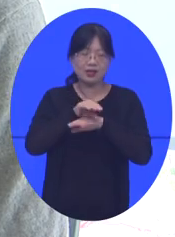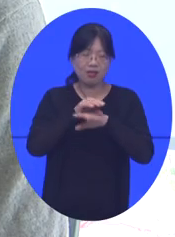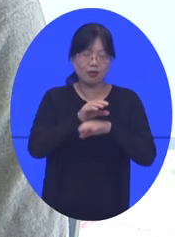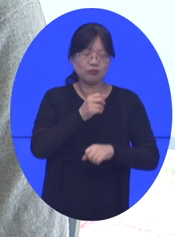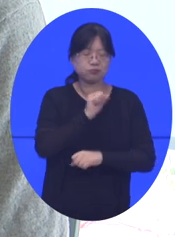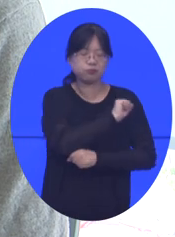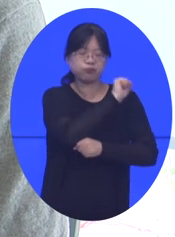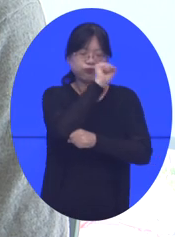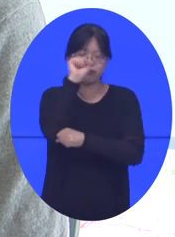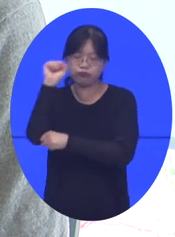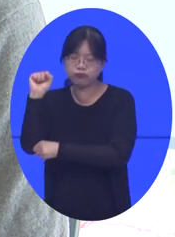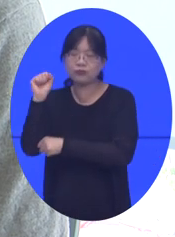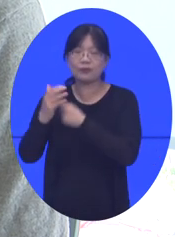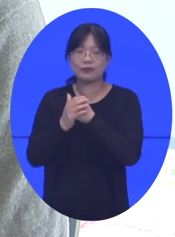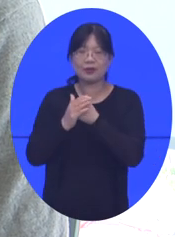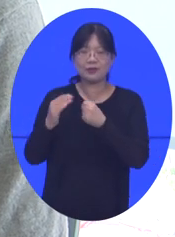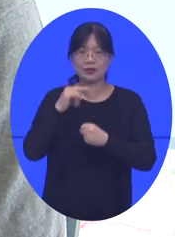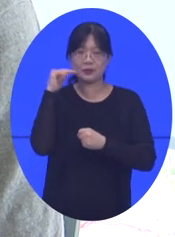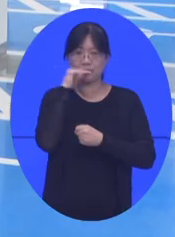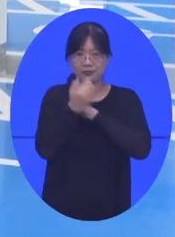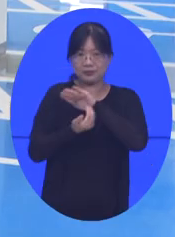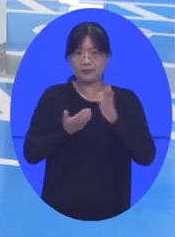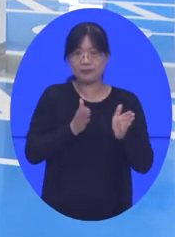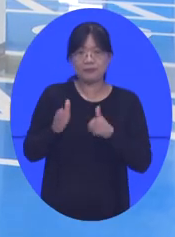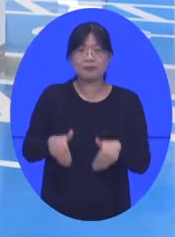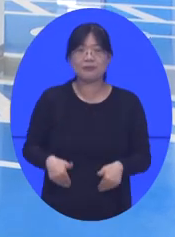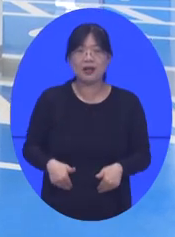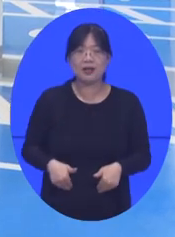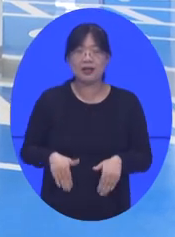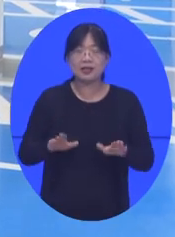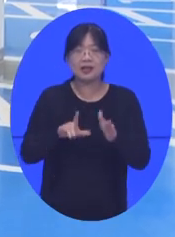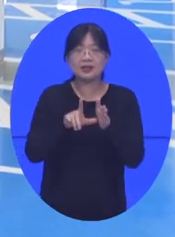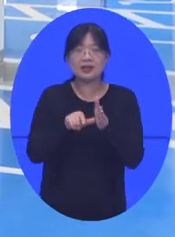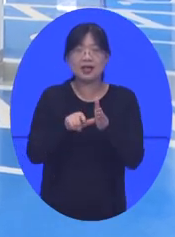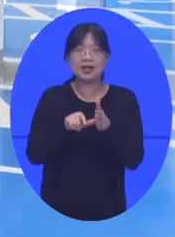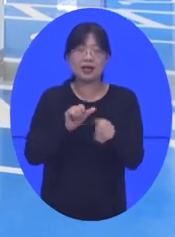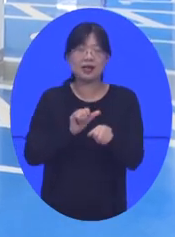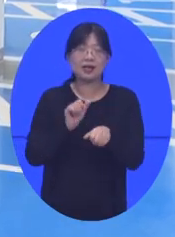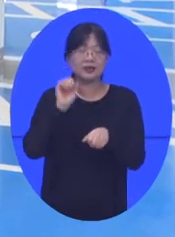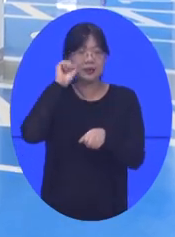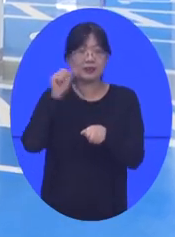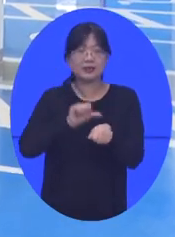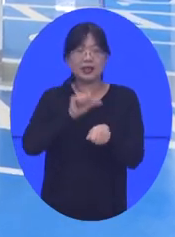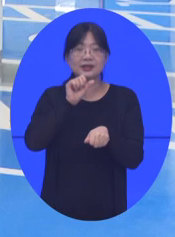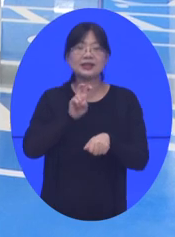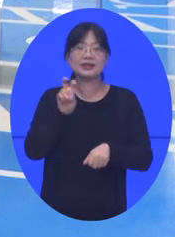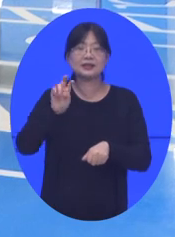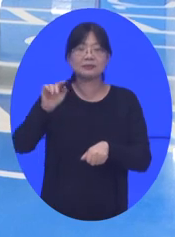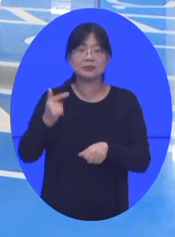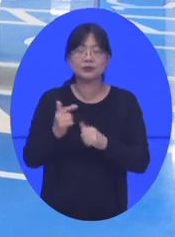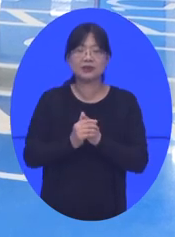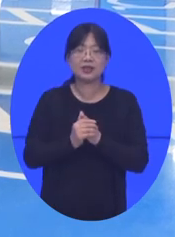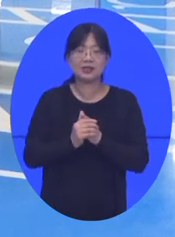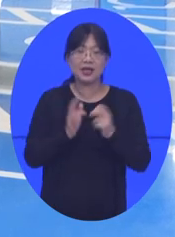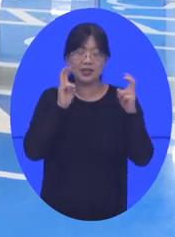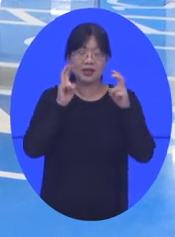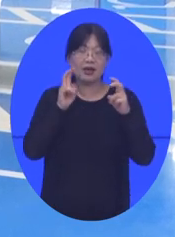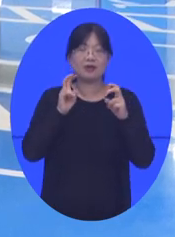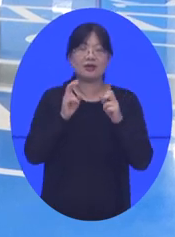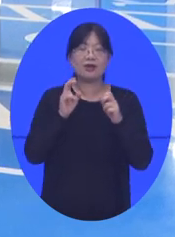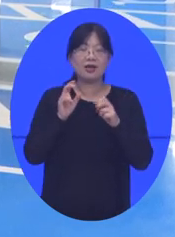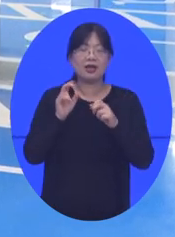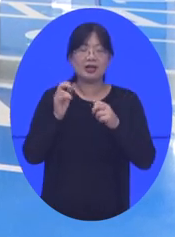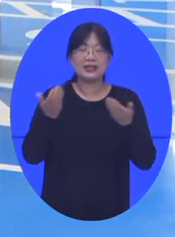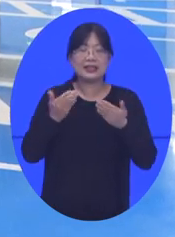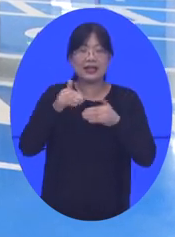이동하기 때문에 철저한 준비가 필요합니다. 현재 시각 5시 20분을 지나고 있습니다. 출근 시간대 대포 차량을